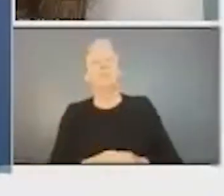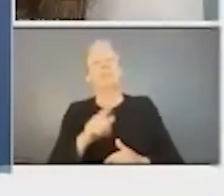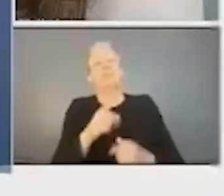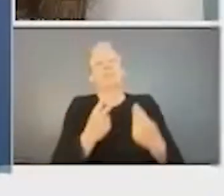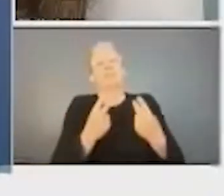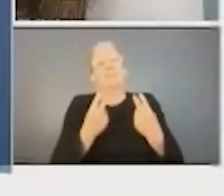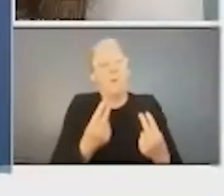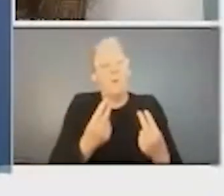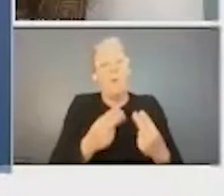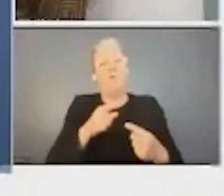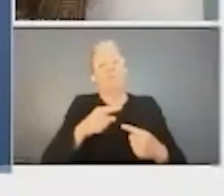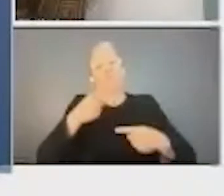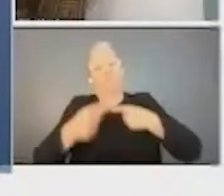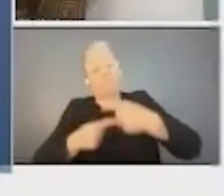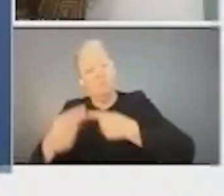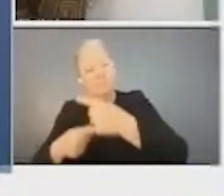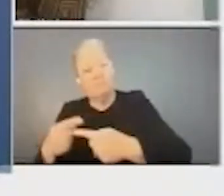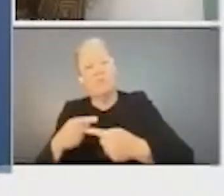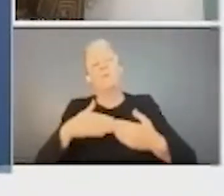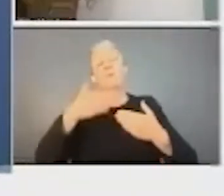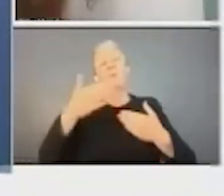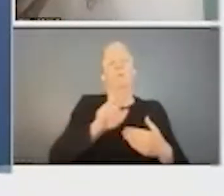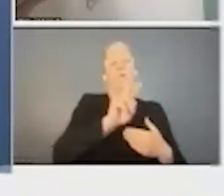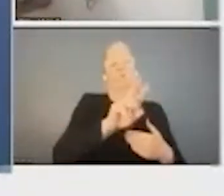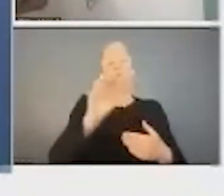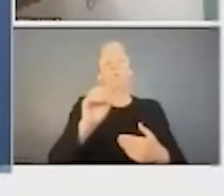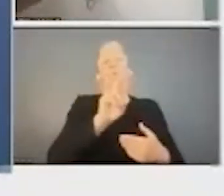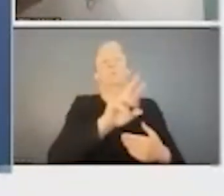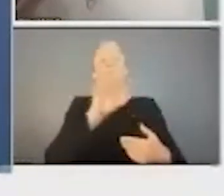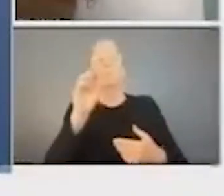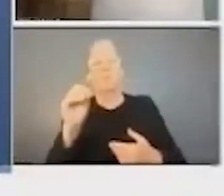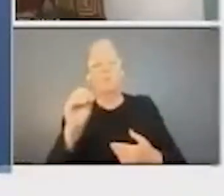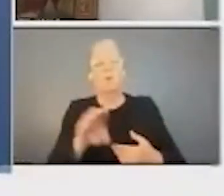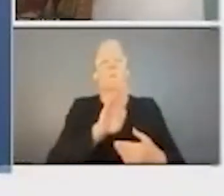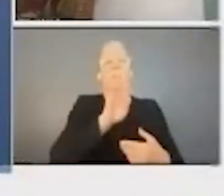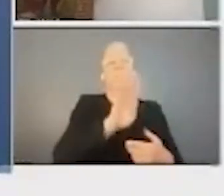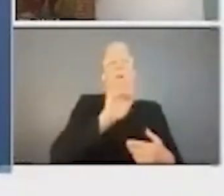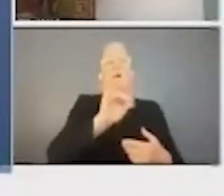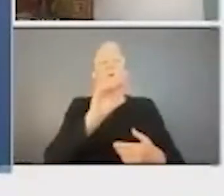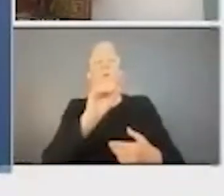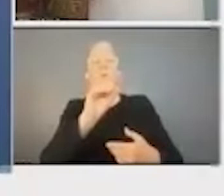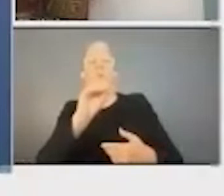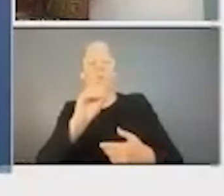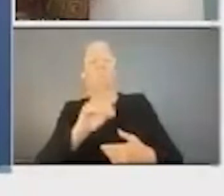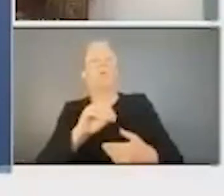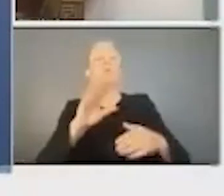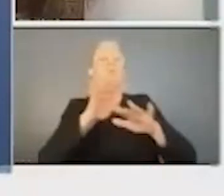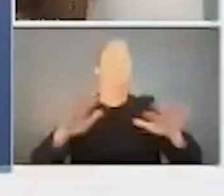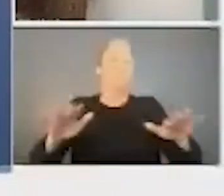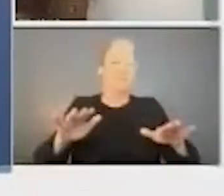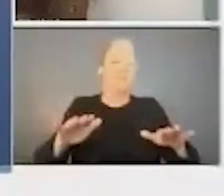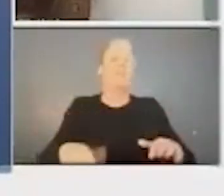تطور وفي تنفيذ ما بعد 2020. في هذا الصدد